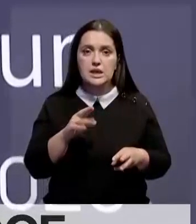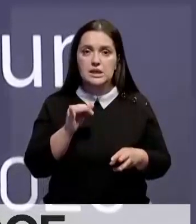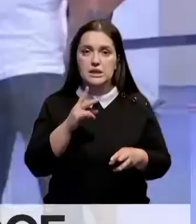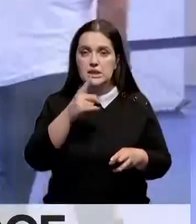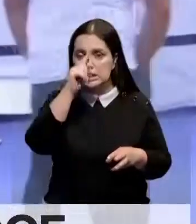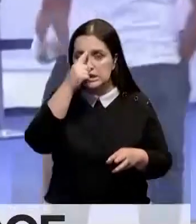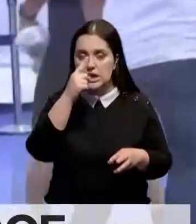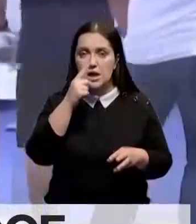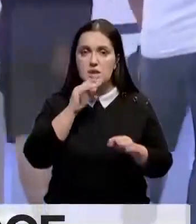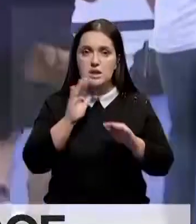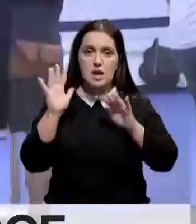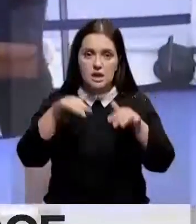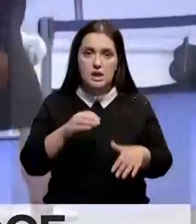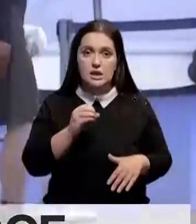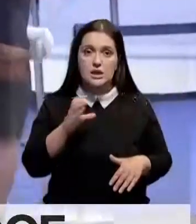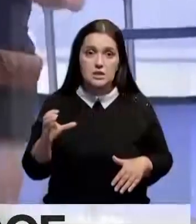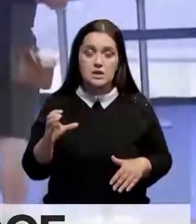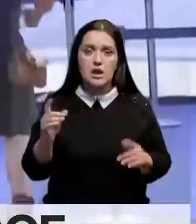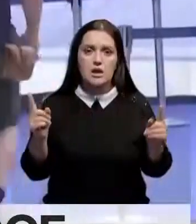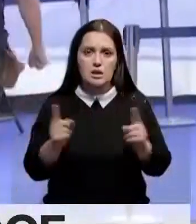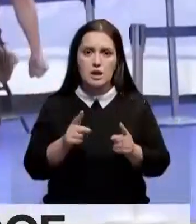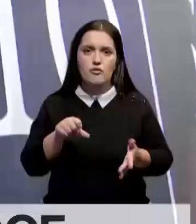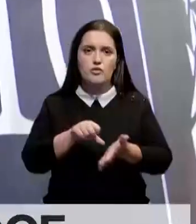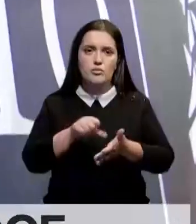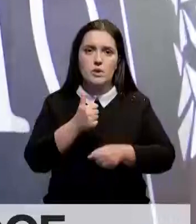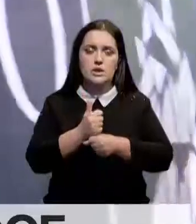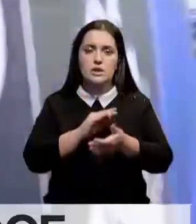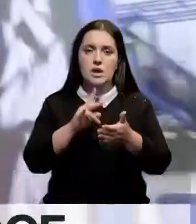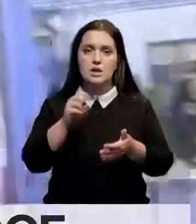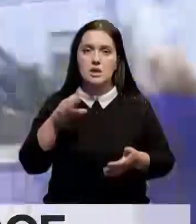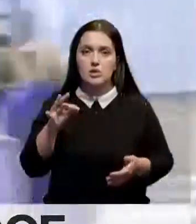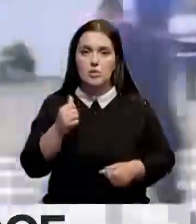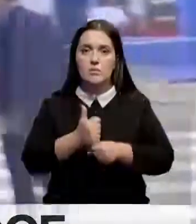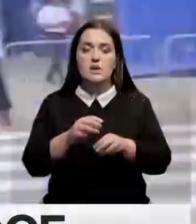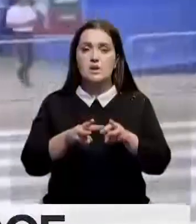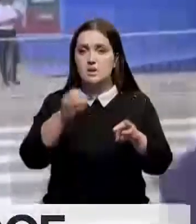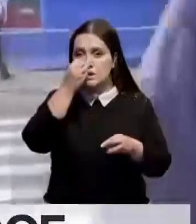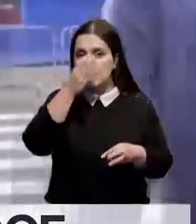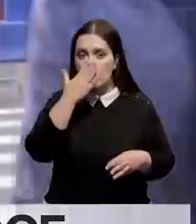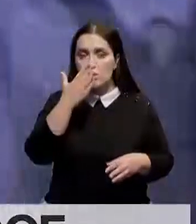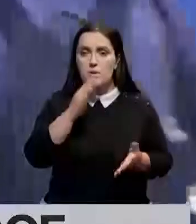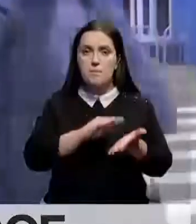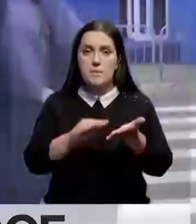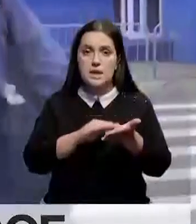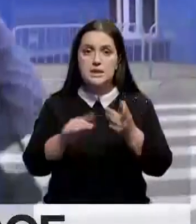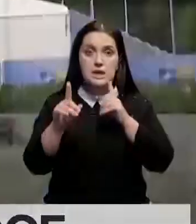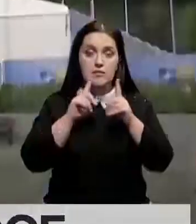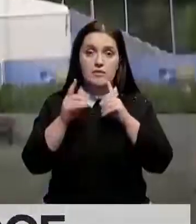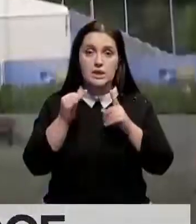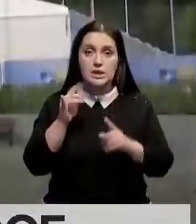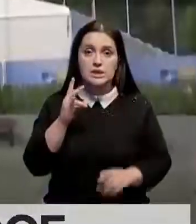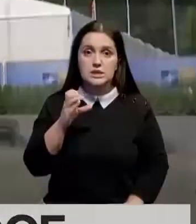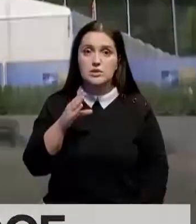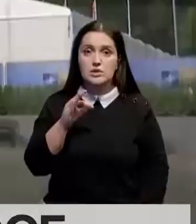индотихоокеанскими партнерами и ЕС. Также краткое выступление генерального секретаря НАТО и премьер-министра Японии, пресс-конференция с